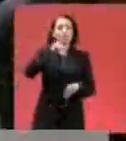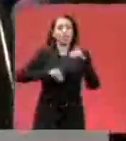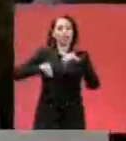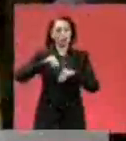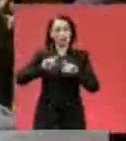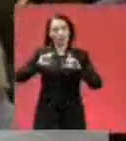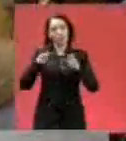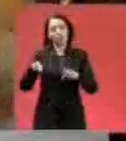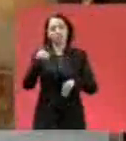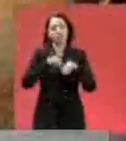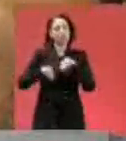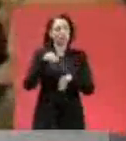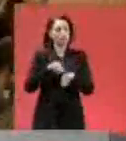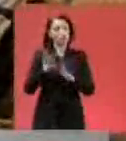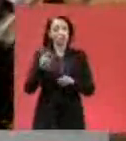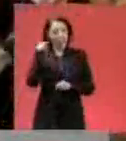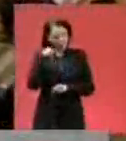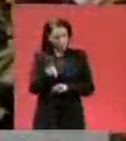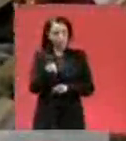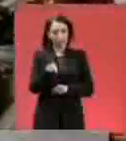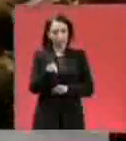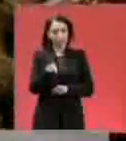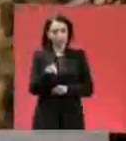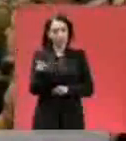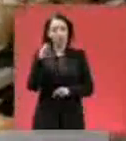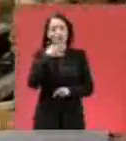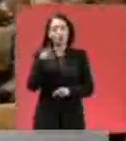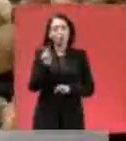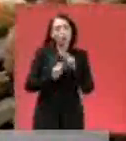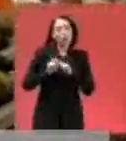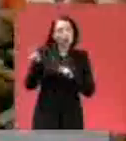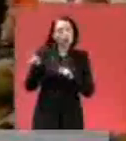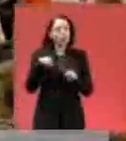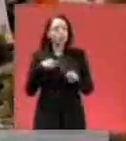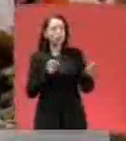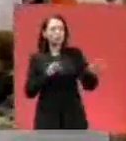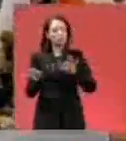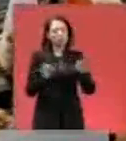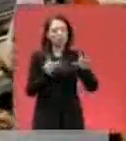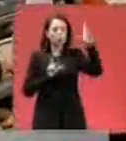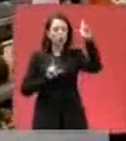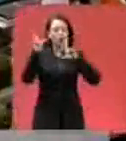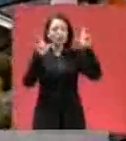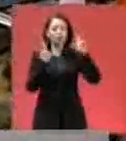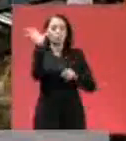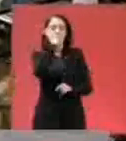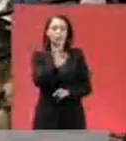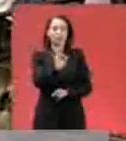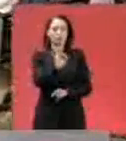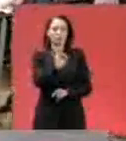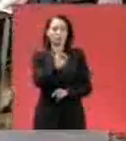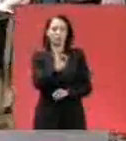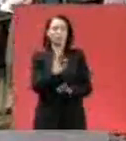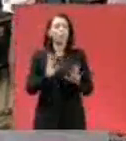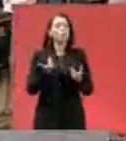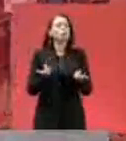εθνικές κάλπες, ώστε αυτές να τις στήσουν μέσα σε ένα κλίμα εικονικής πραγματικότητας.